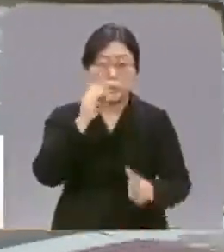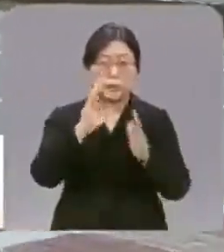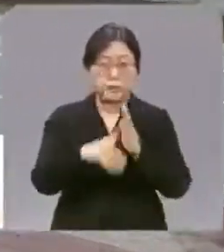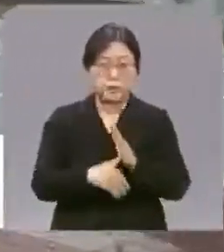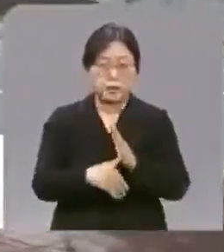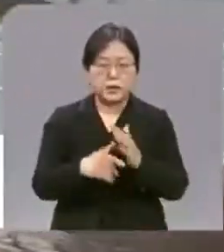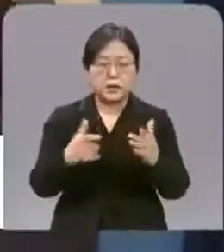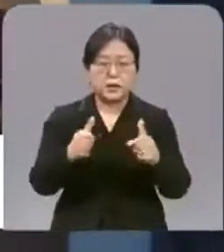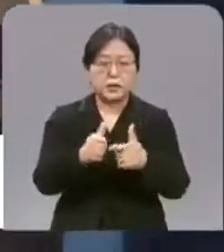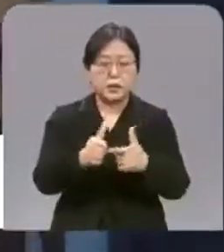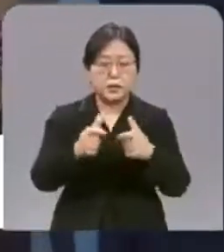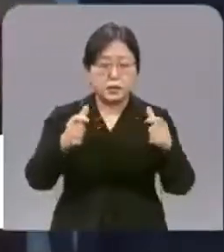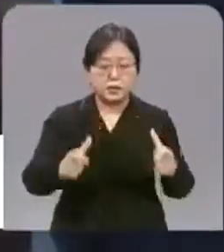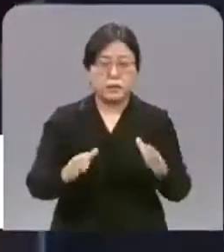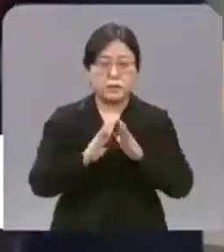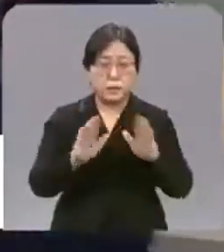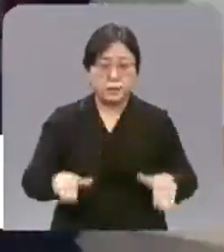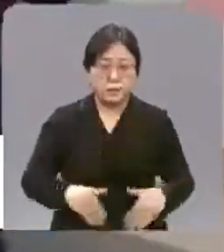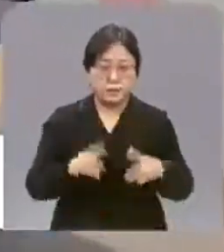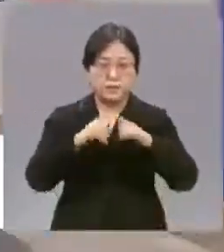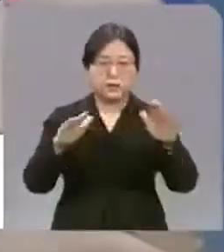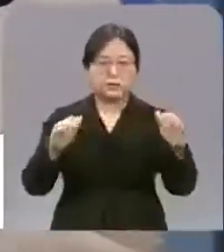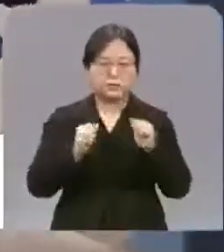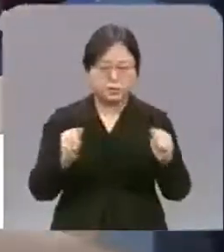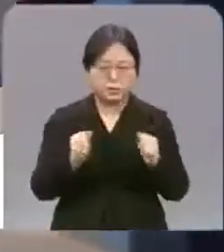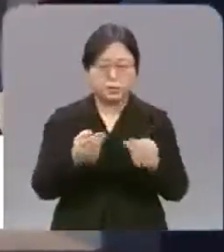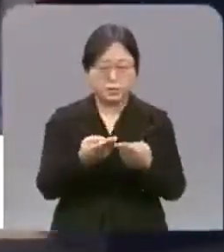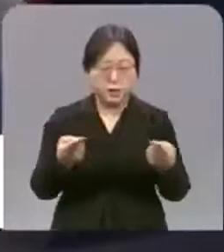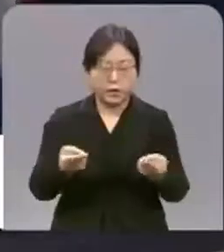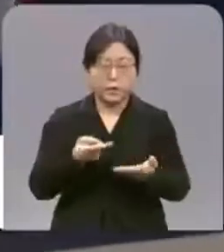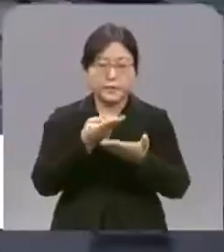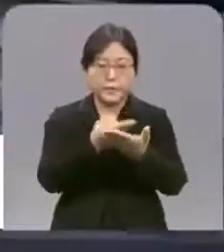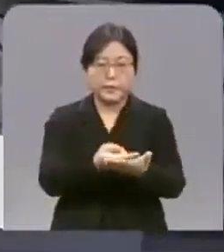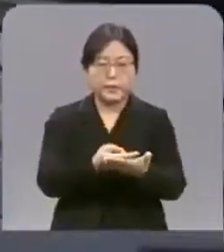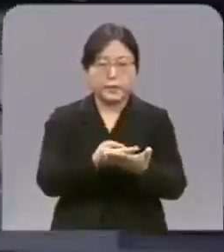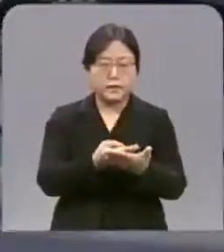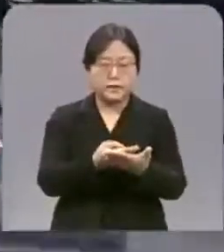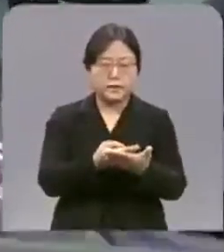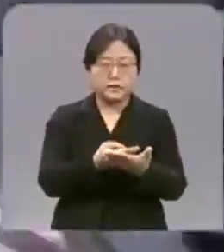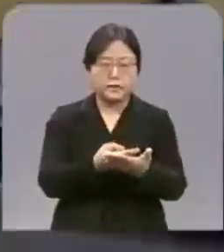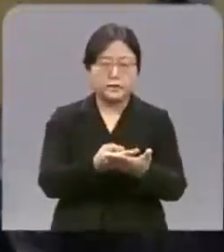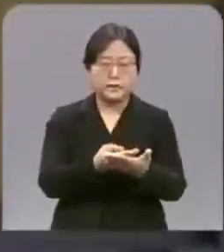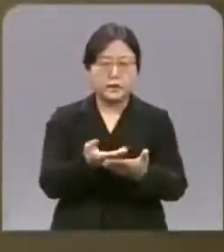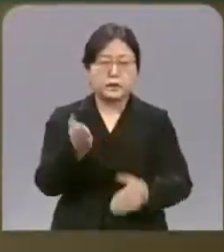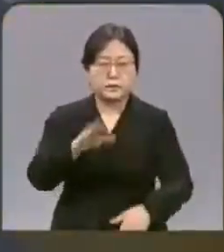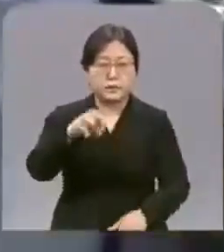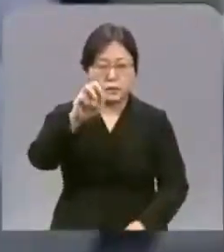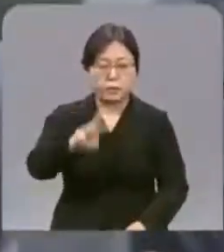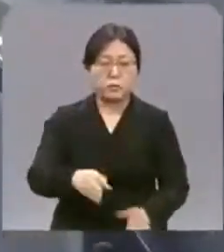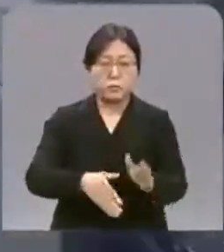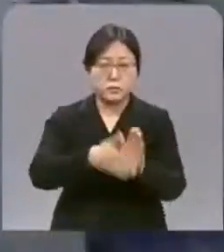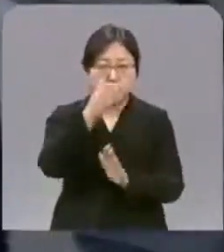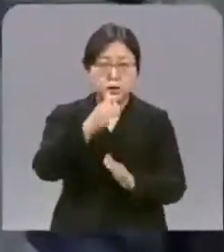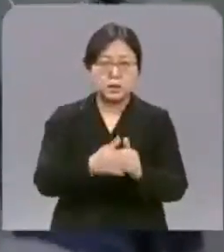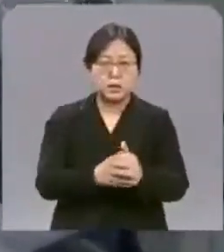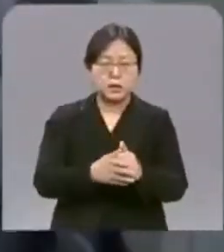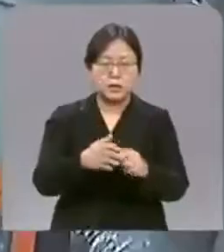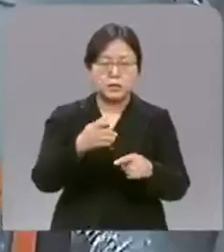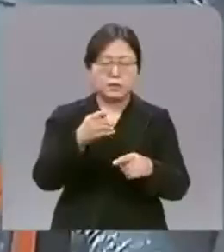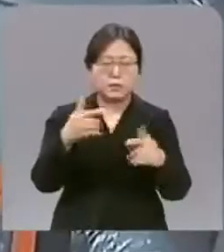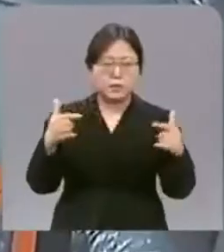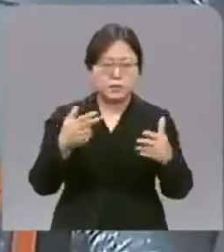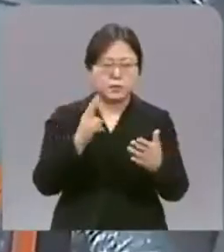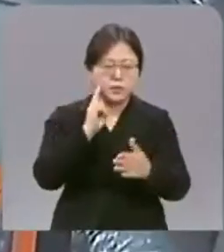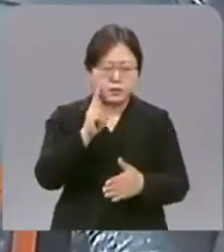경우엔 같은 호남 권역인 전남이나 전북의 병상으로 옮겨지게 되는데요. 하지만 광주시는 준중증